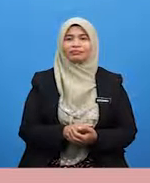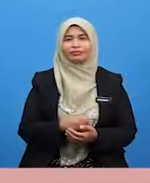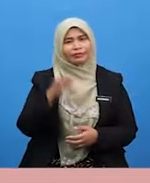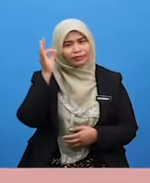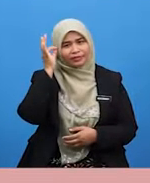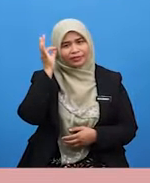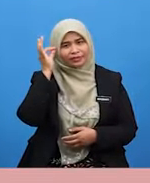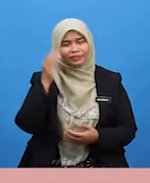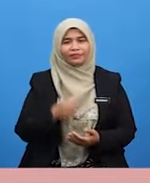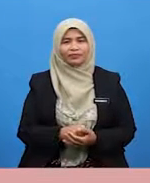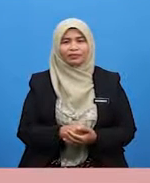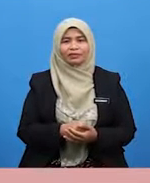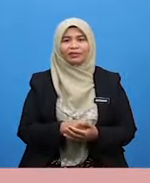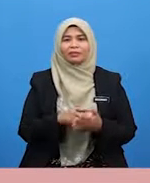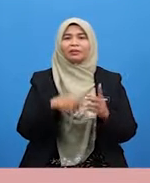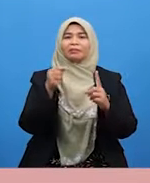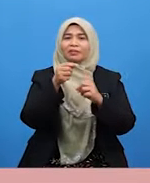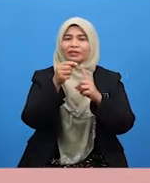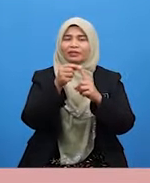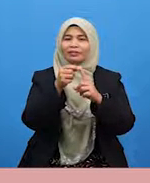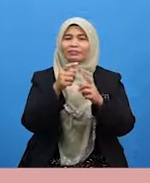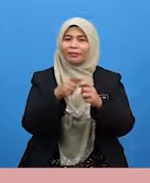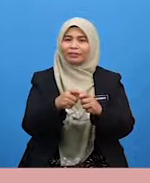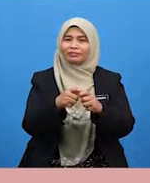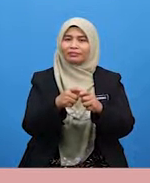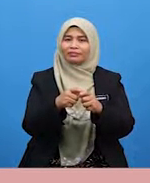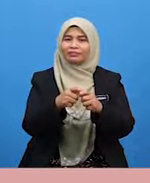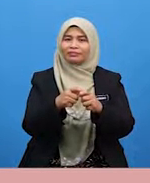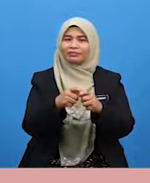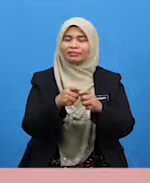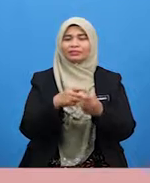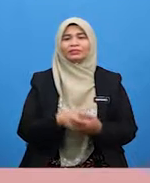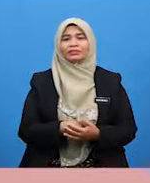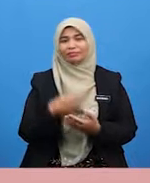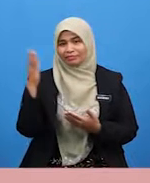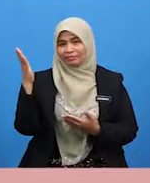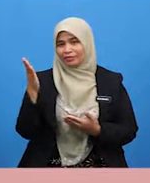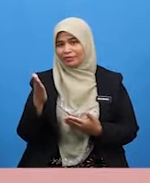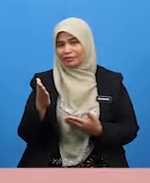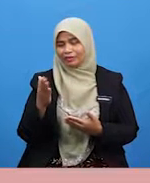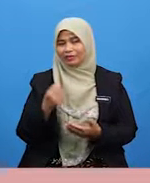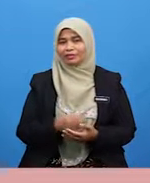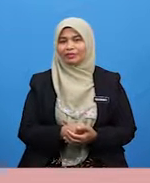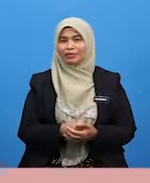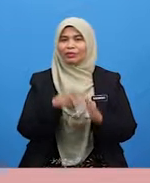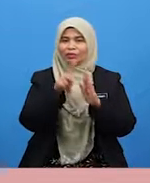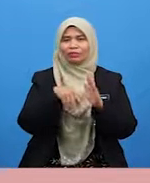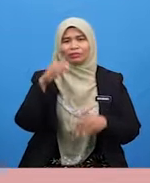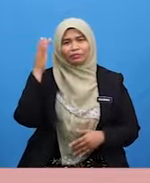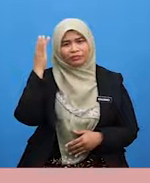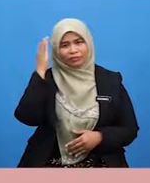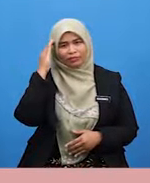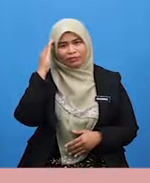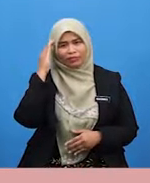teka. Apakah perkataan yang tepat? Inikah perkataan yang sesuai? Kurang arif, kurang